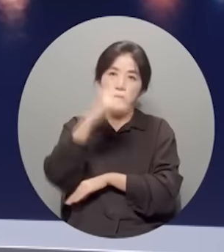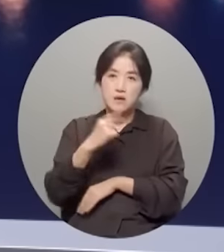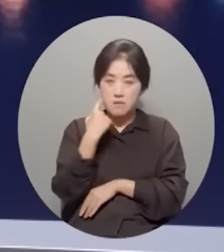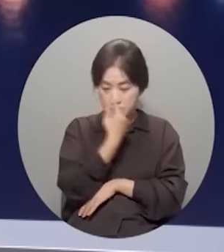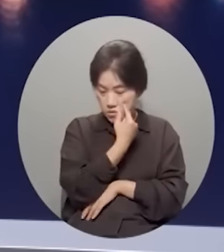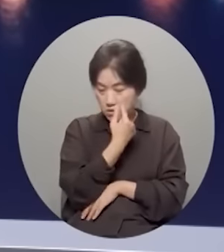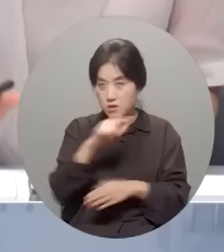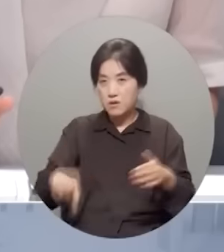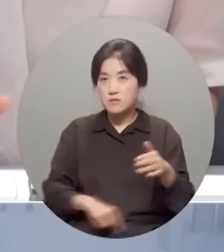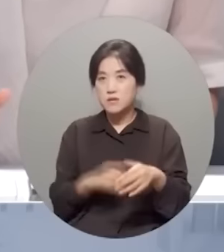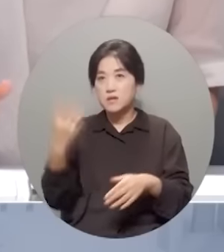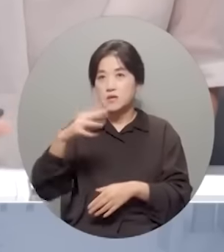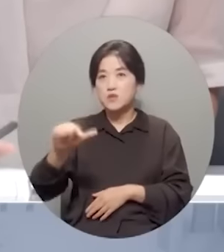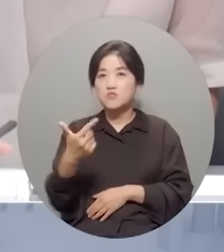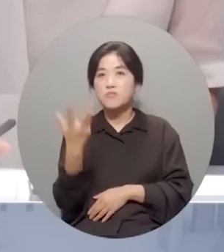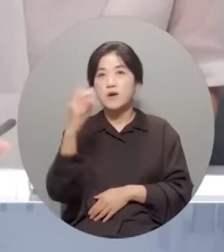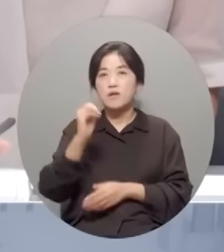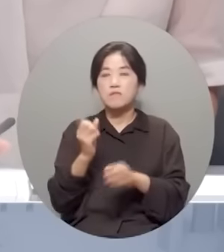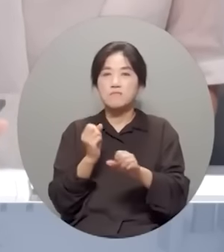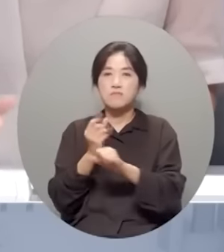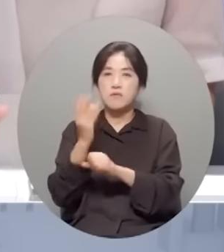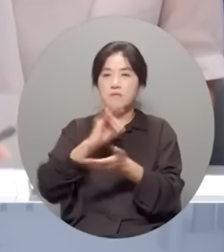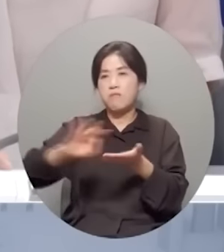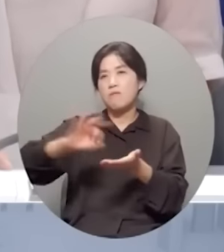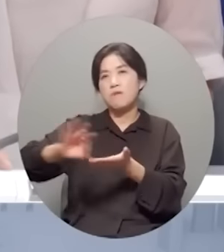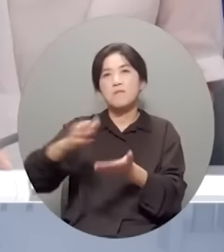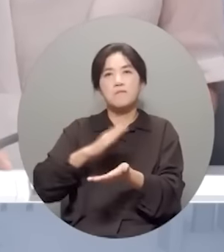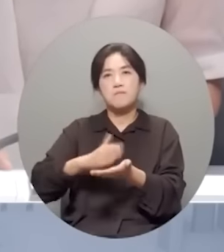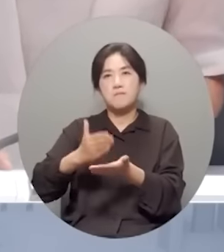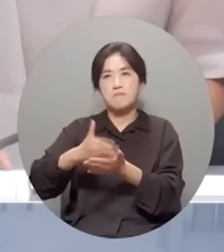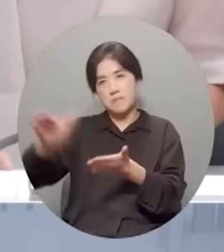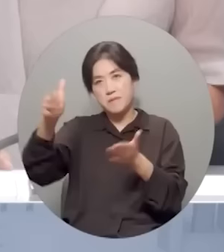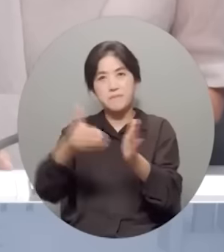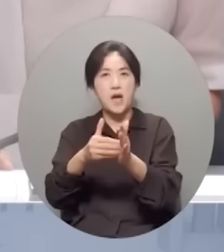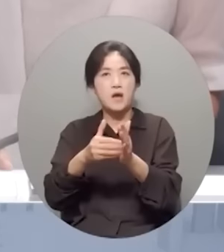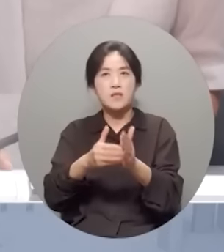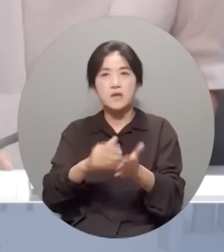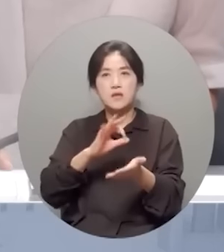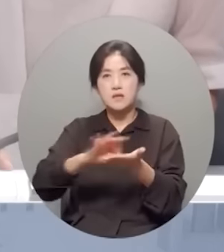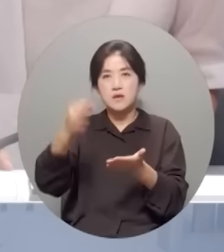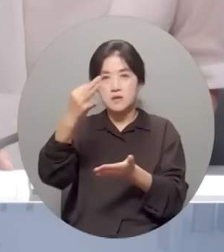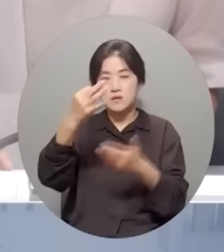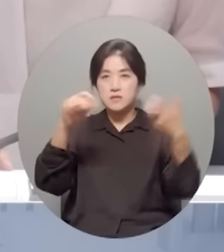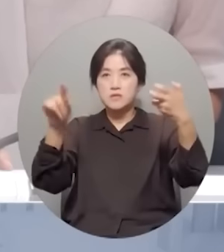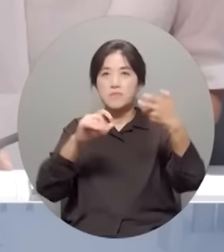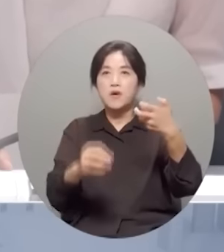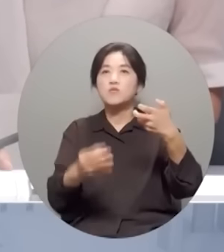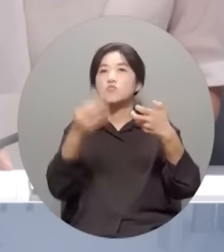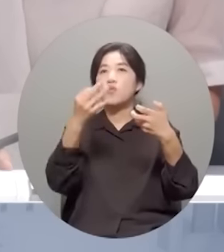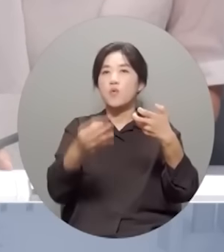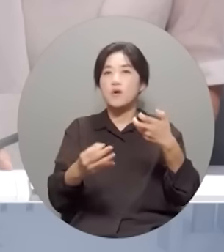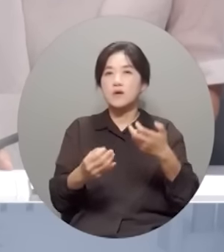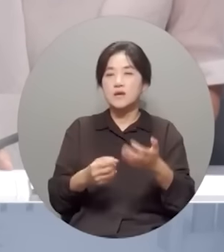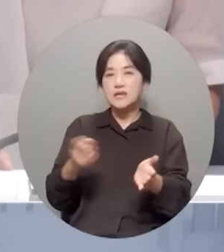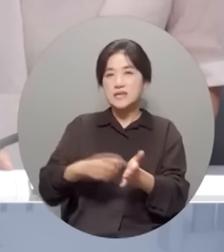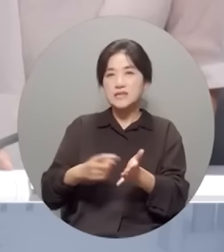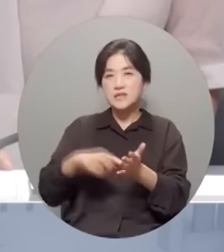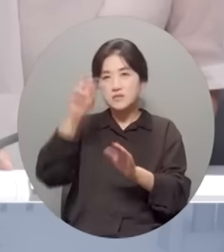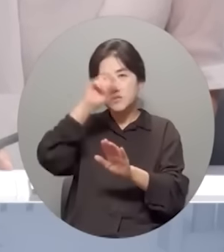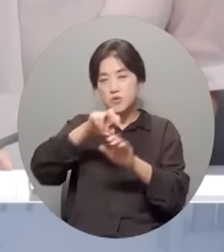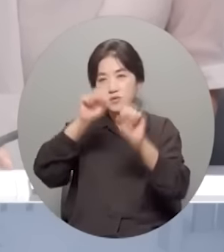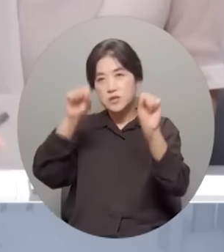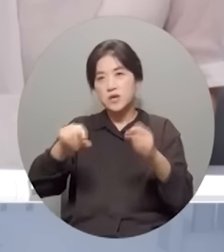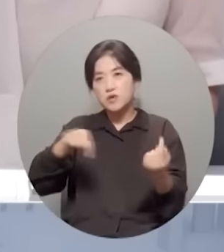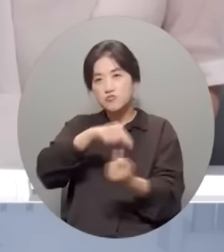확인해 보니이 가운데 4,600억 원 넘게 이미 들어갔는데요 사용된 재정에서 70% 넘는 액수가 응급